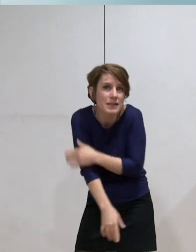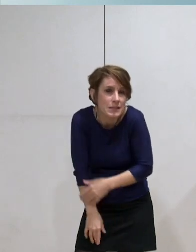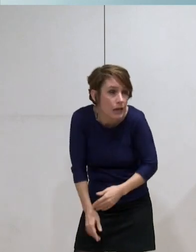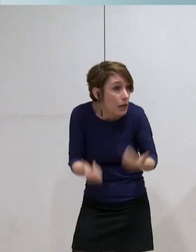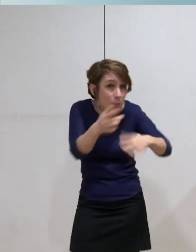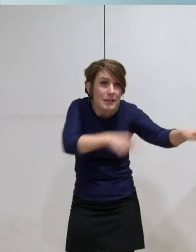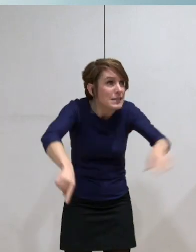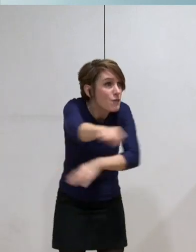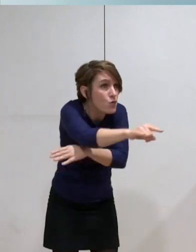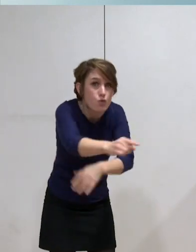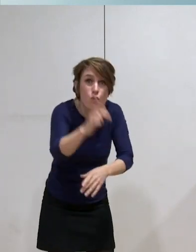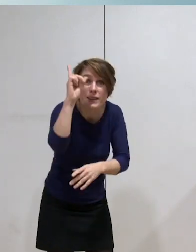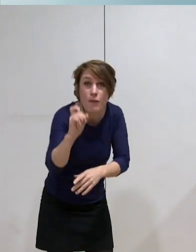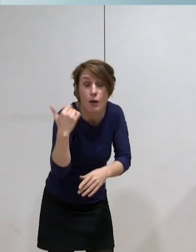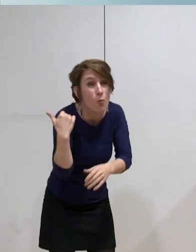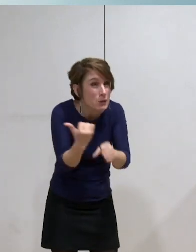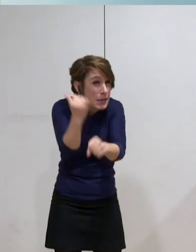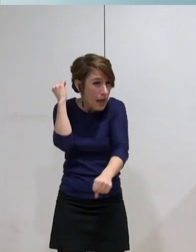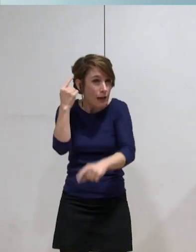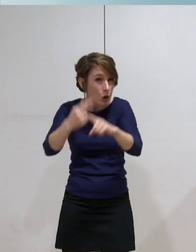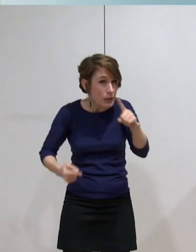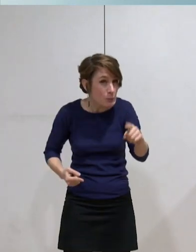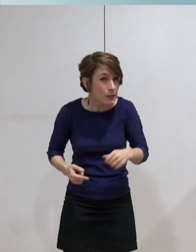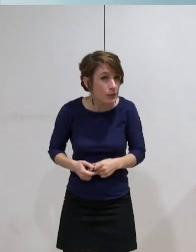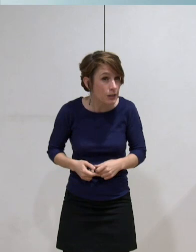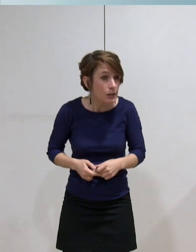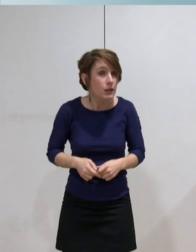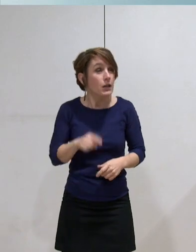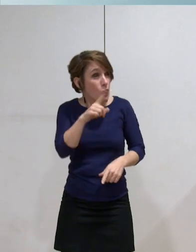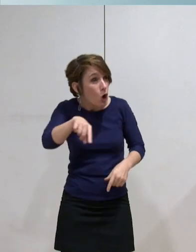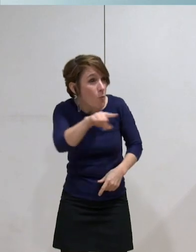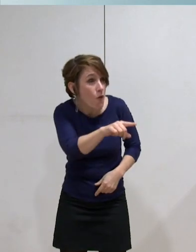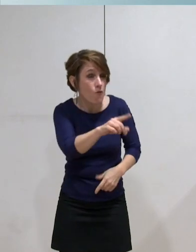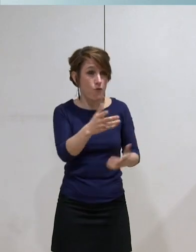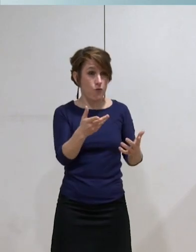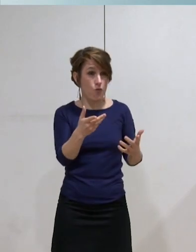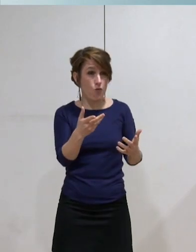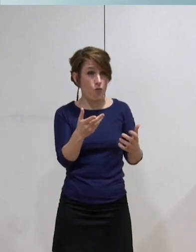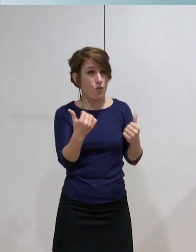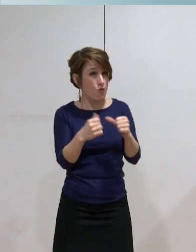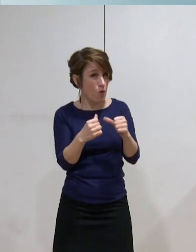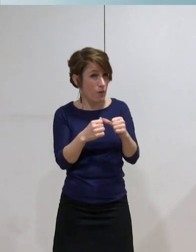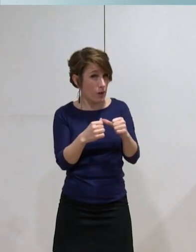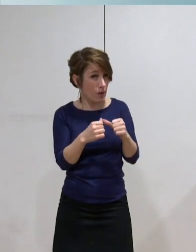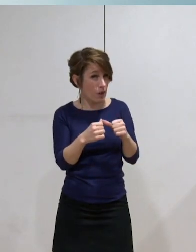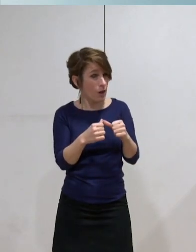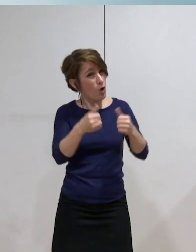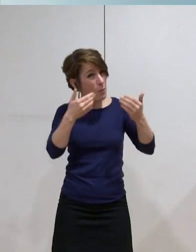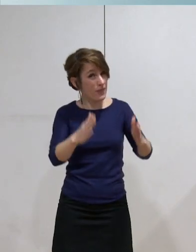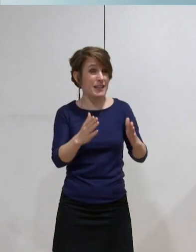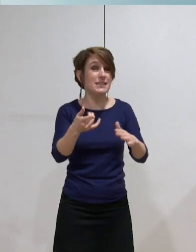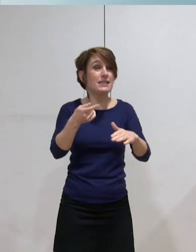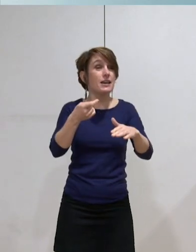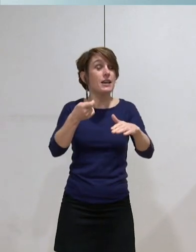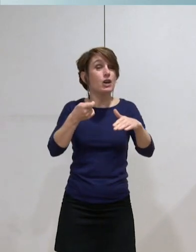voix il y a un an ou un an et demi quand vous avez ramené à zéro la dotation de